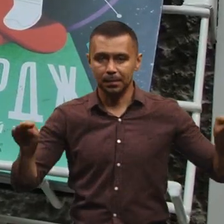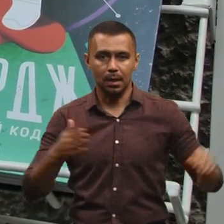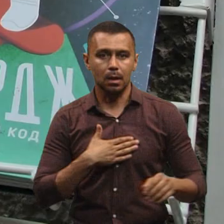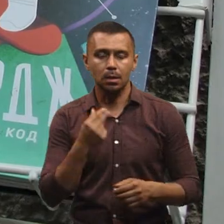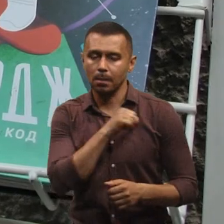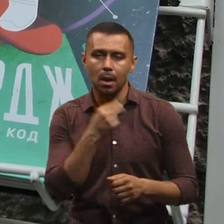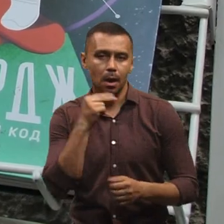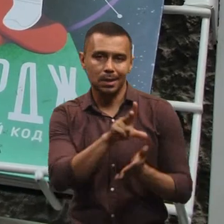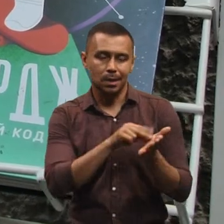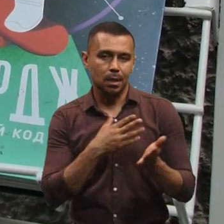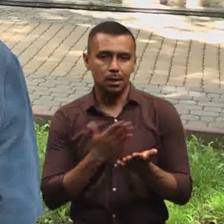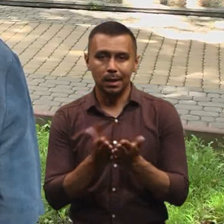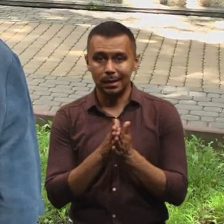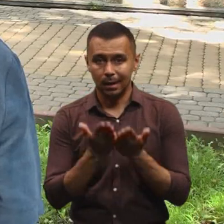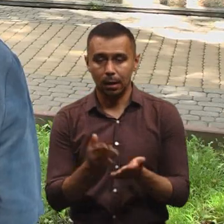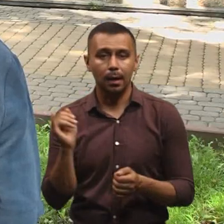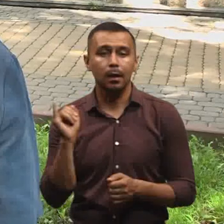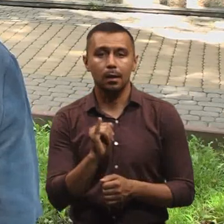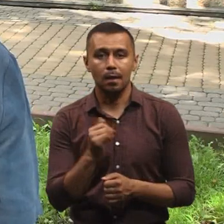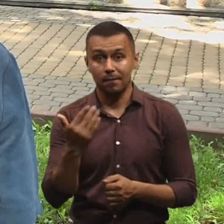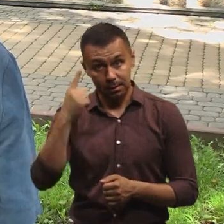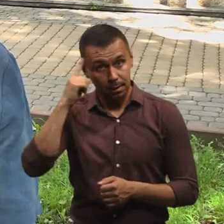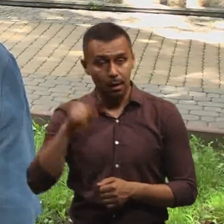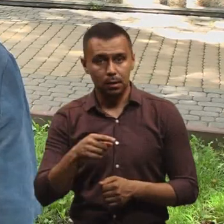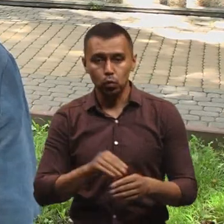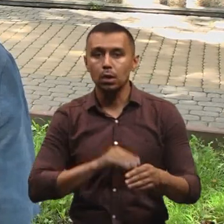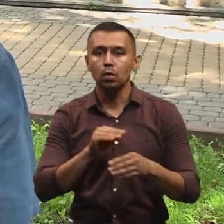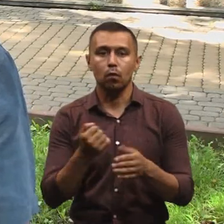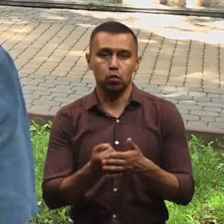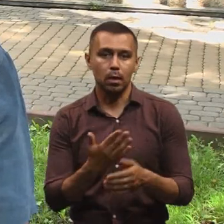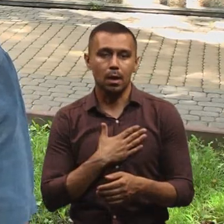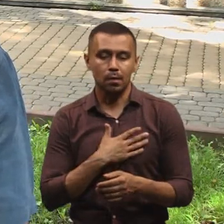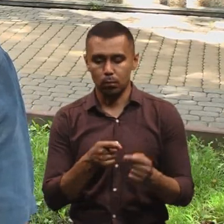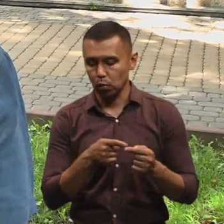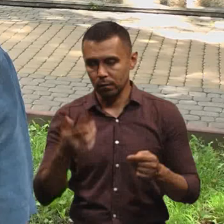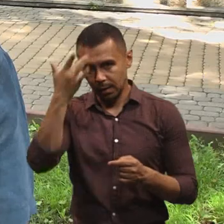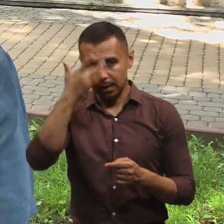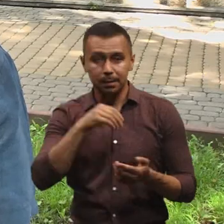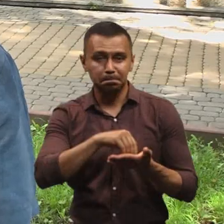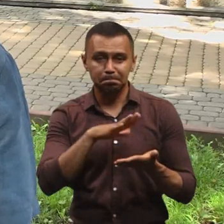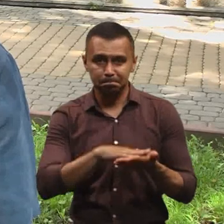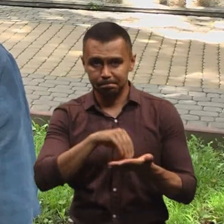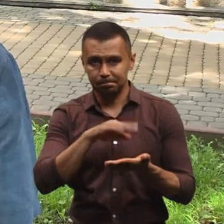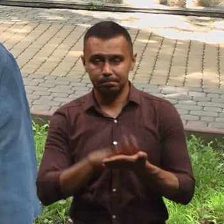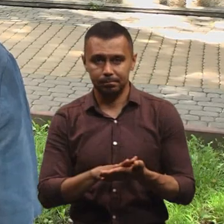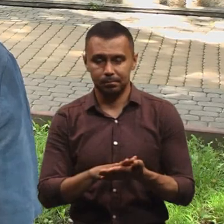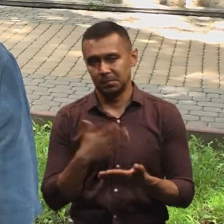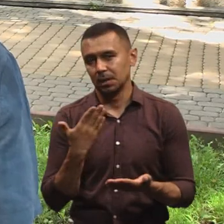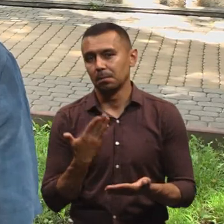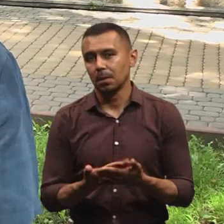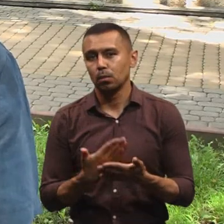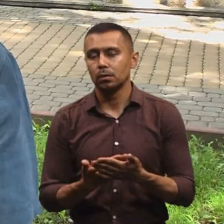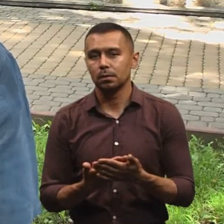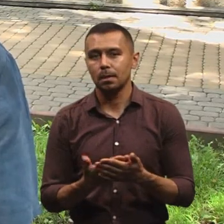кращі зразки наших книг і ви знаєте додатково до нас упродовж літа записується ну мабуть